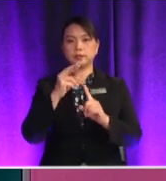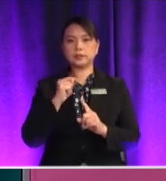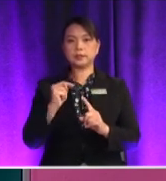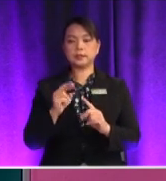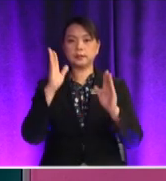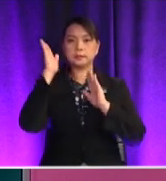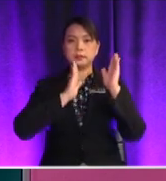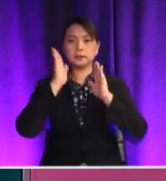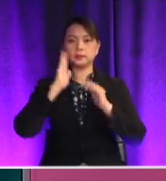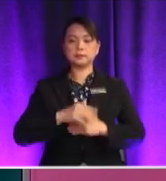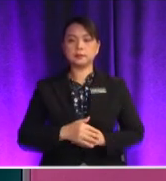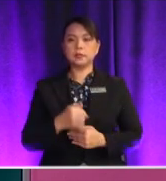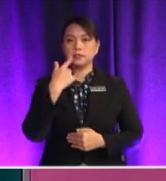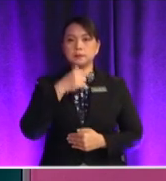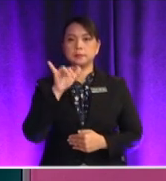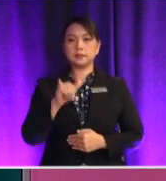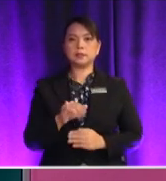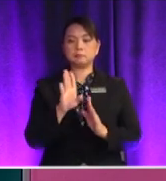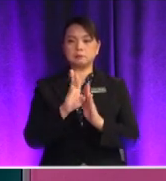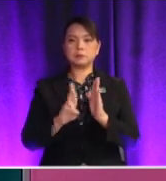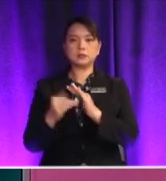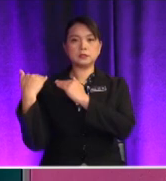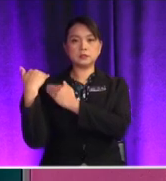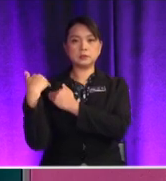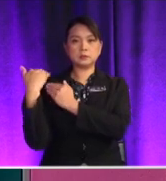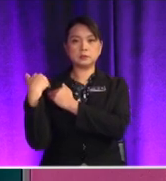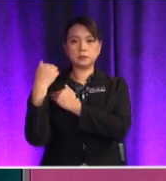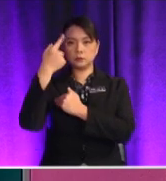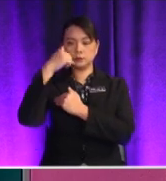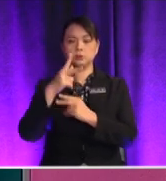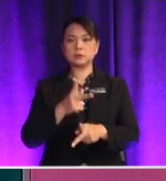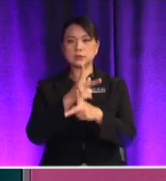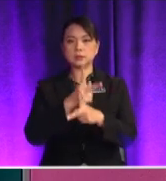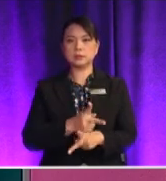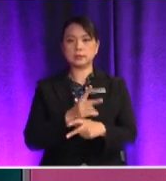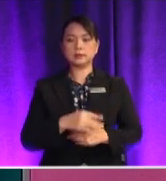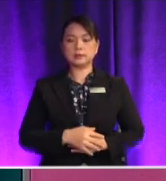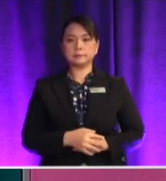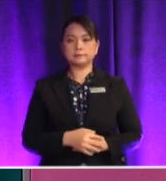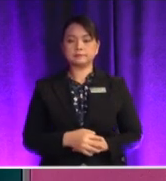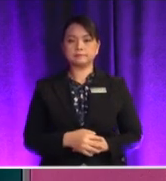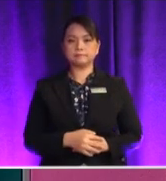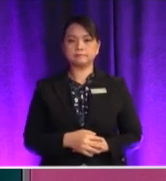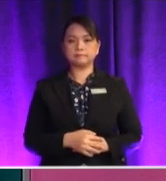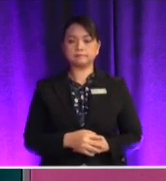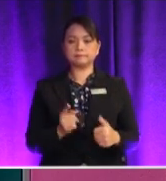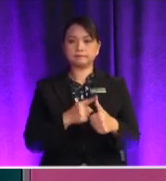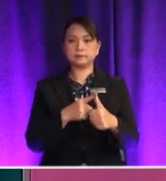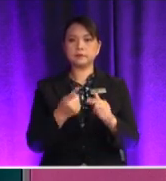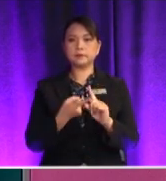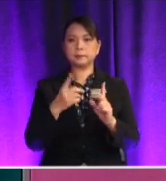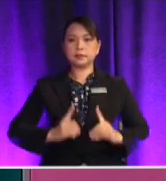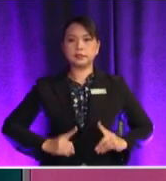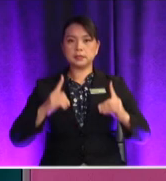apa peranan, siapakah yang bertanggungjawab untuk mengekalkan keunikan rakyat Malaysia. Yang sebenarnya yang pertama adalah dari diri kita